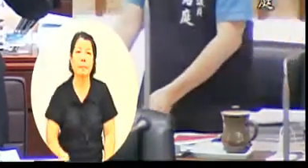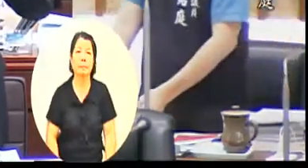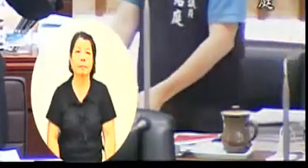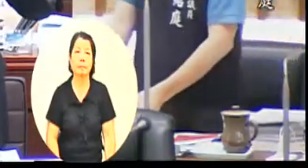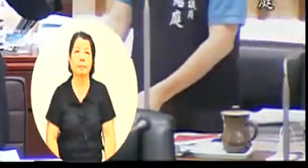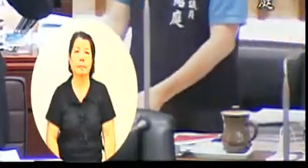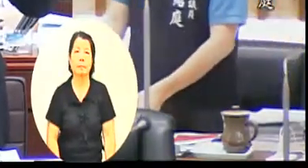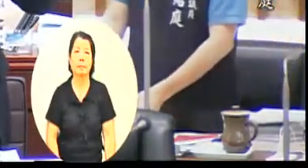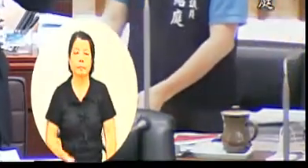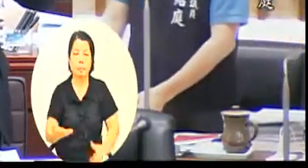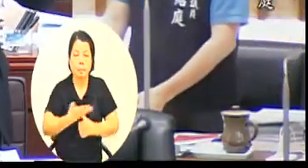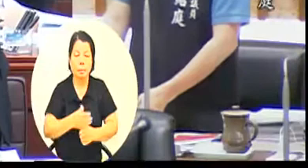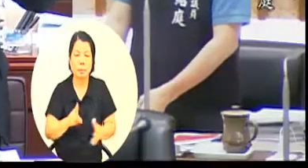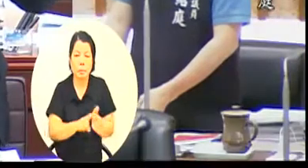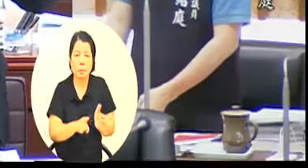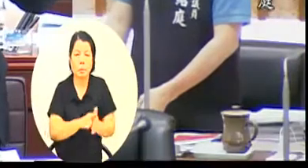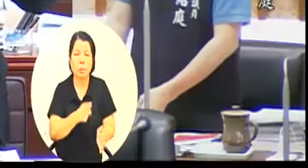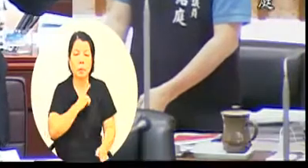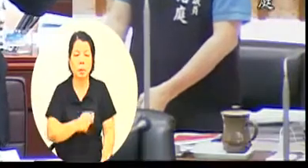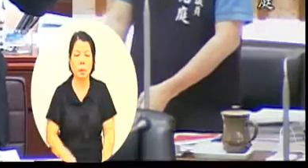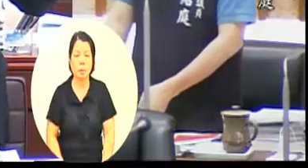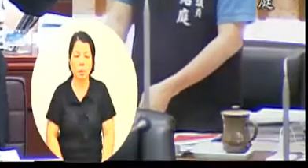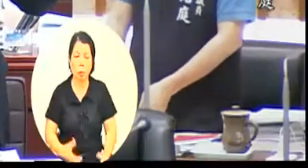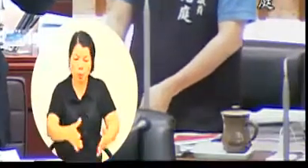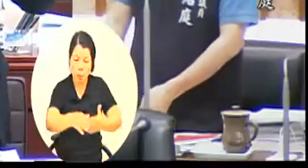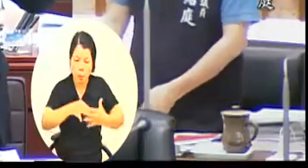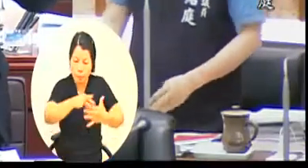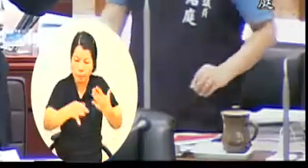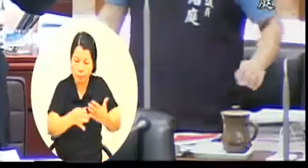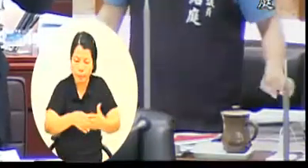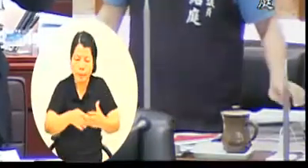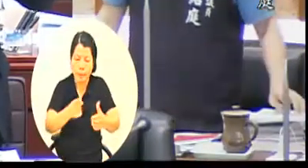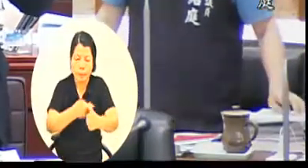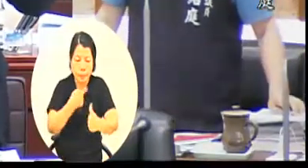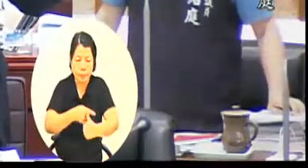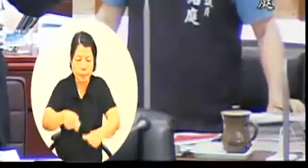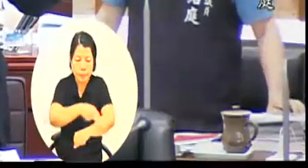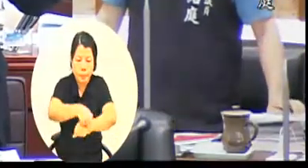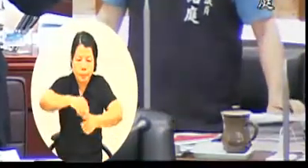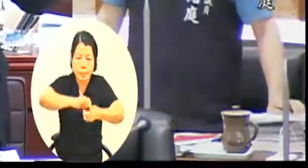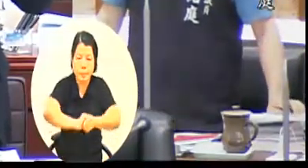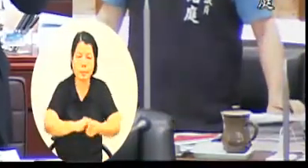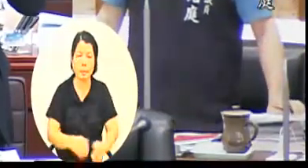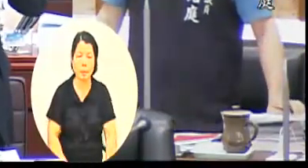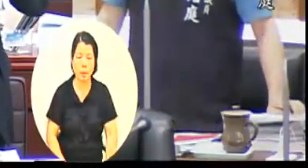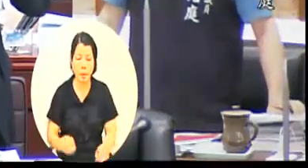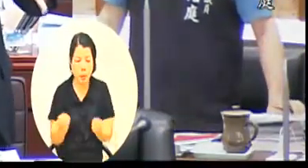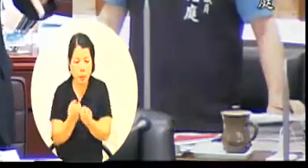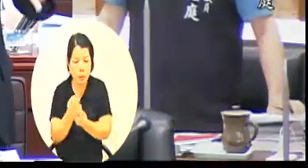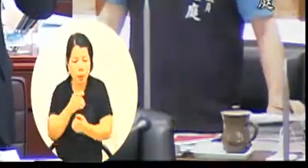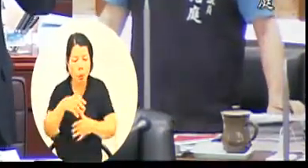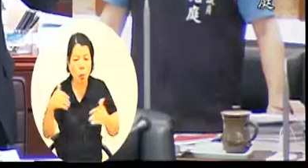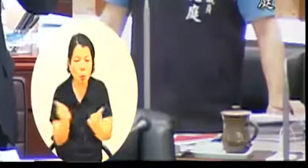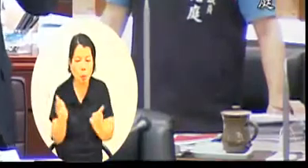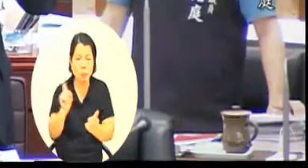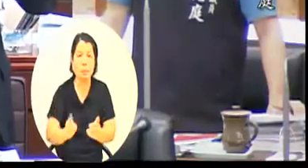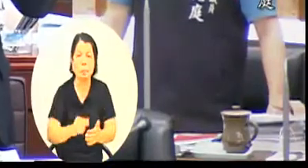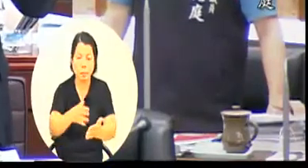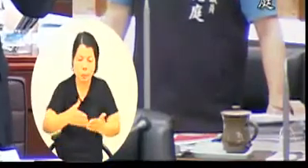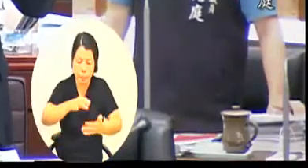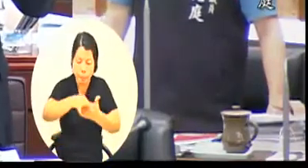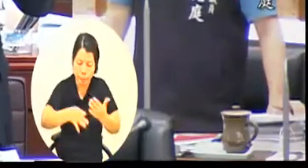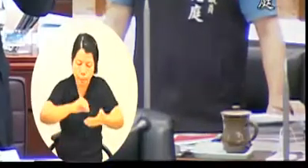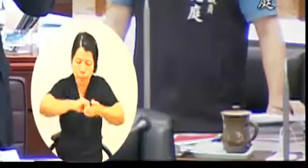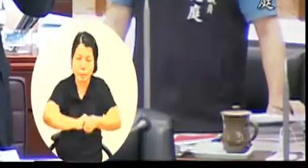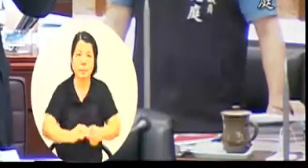个月时间就是让我们至少把那个范畴界定一下， 是、是 类型，就是哪些问题、让他再更细部化，说哪些问题我们必